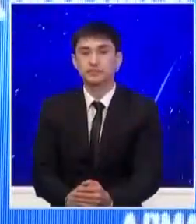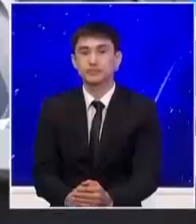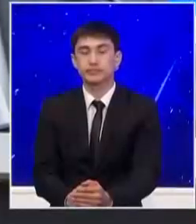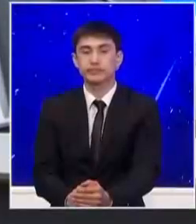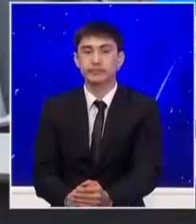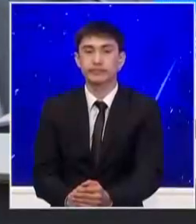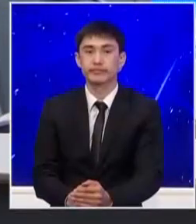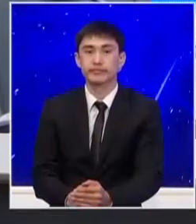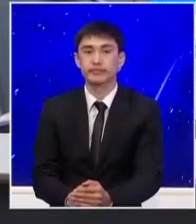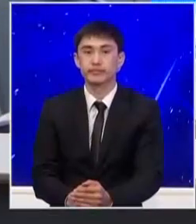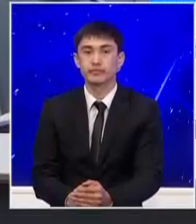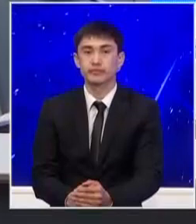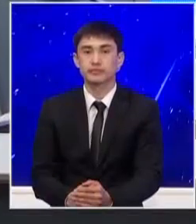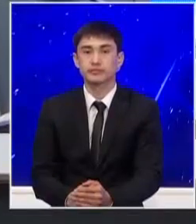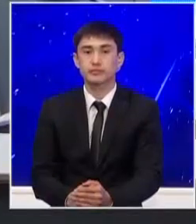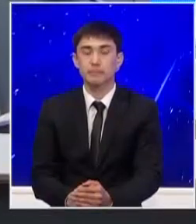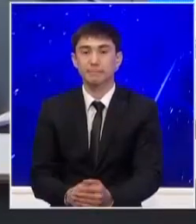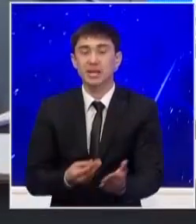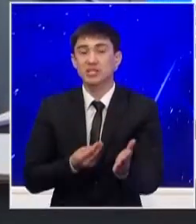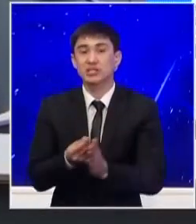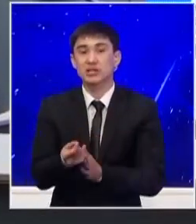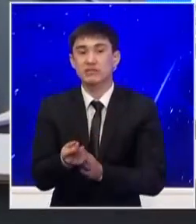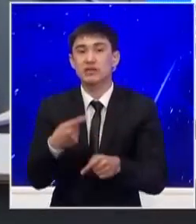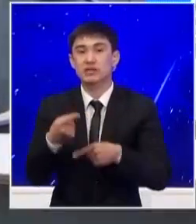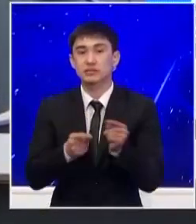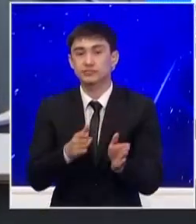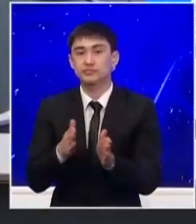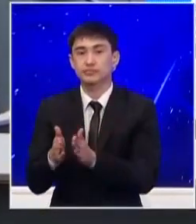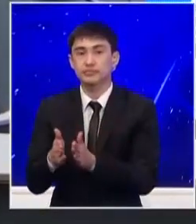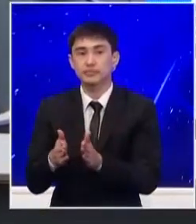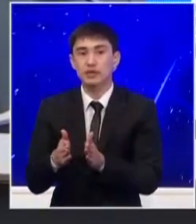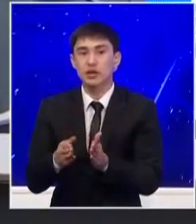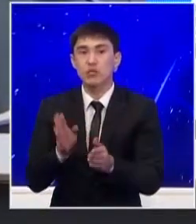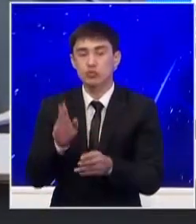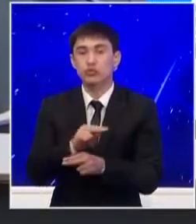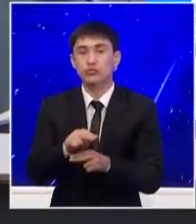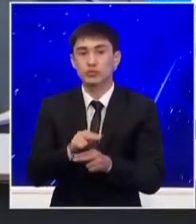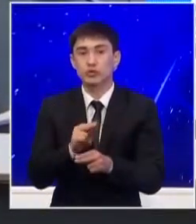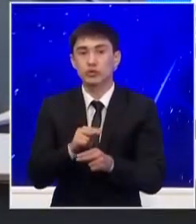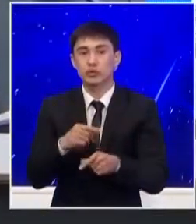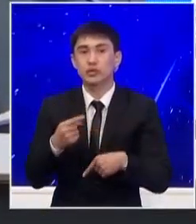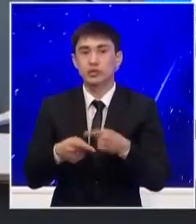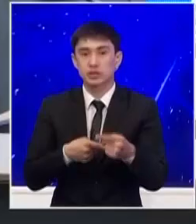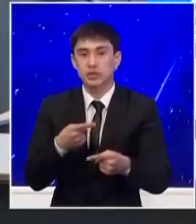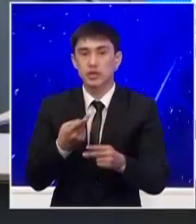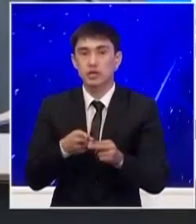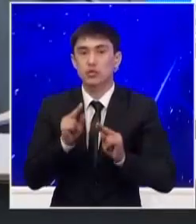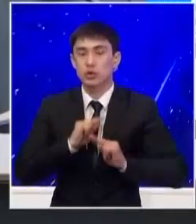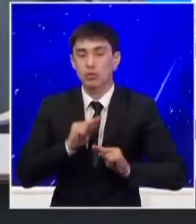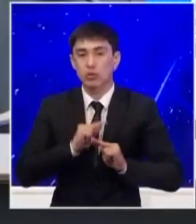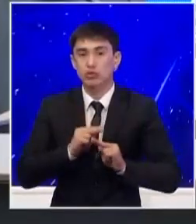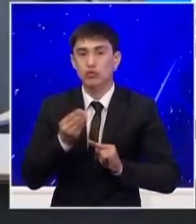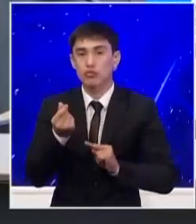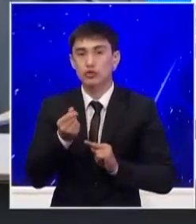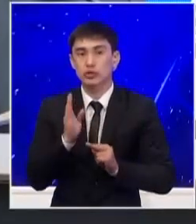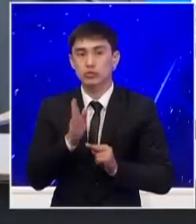деньги выделить на ФСД, потом уже его принять, дальше уже выделять деньги на ремонт непосредственно. Эту работу